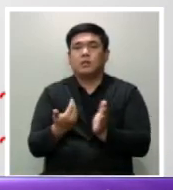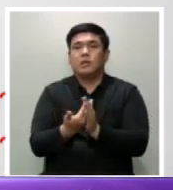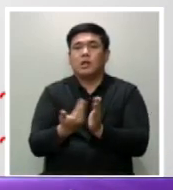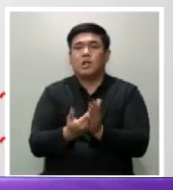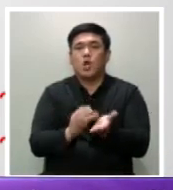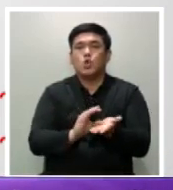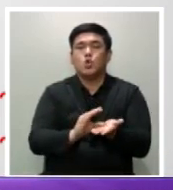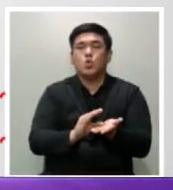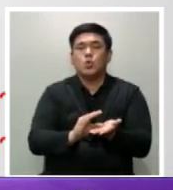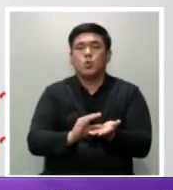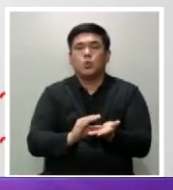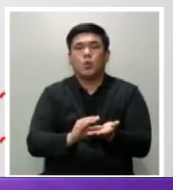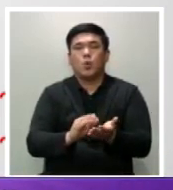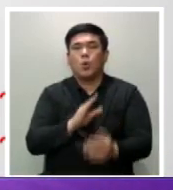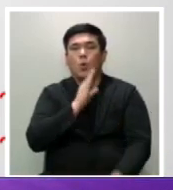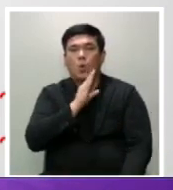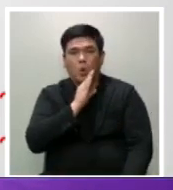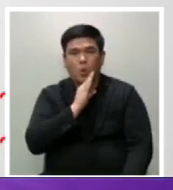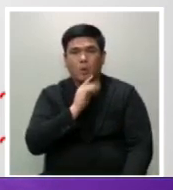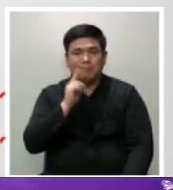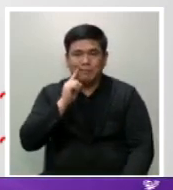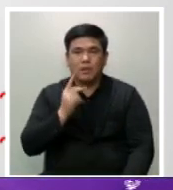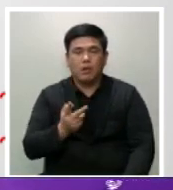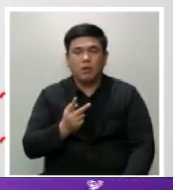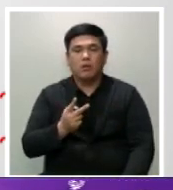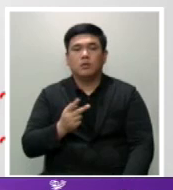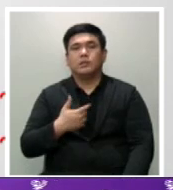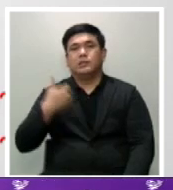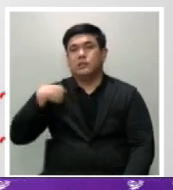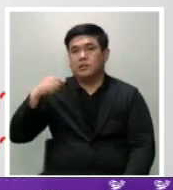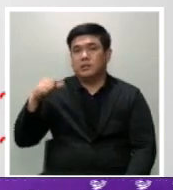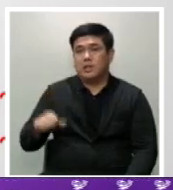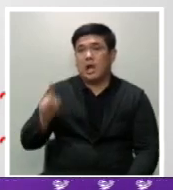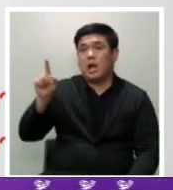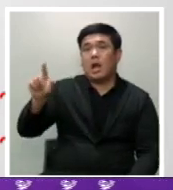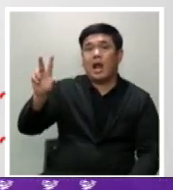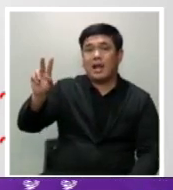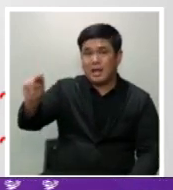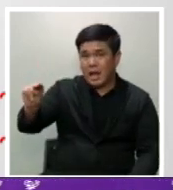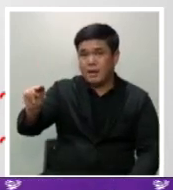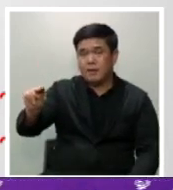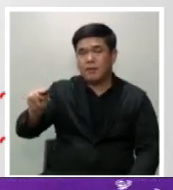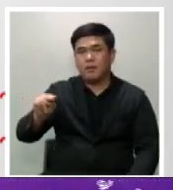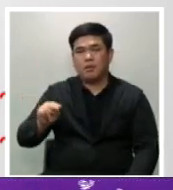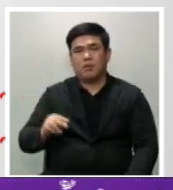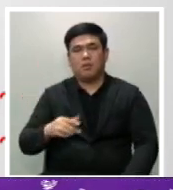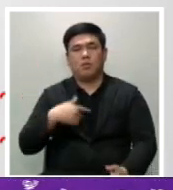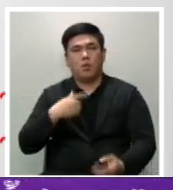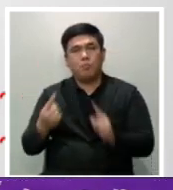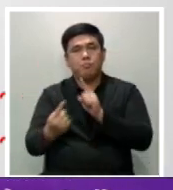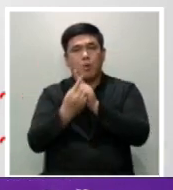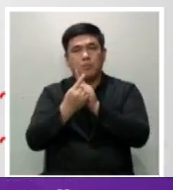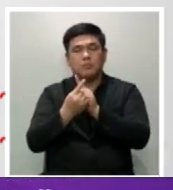นทุนเท็จเหมือนกันเป็นอีกคดีหนึ่งด้วยศาลอาญานัดอ่านคำพิพากษาคดีอินโดนีเซียเดือนหน้